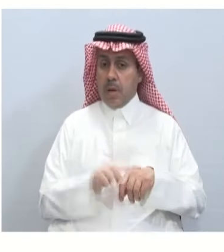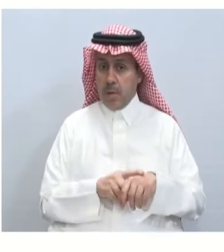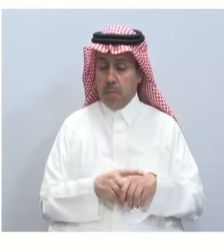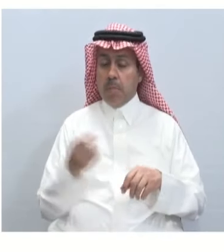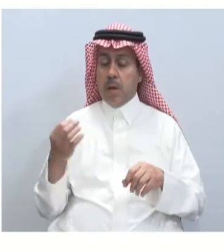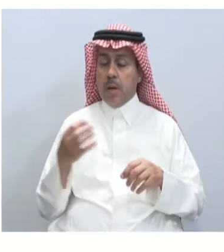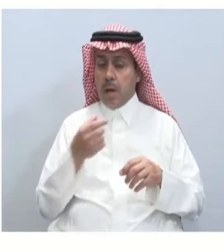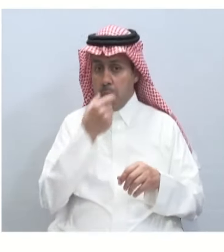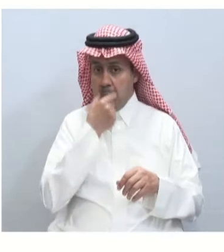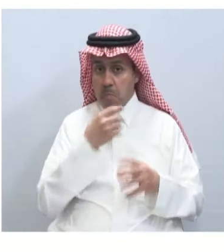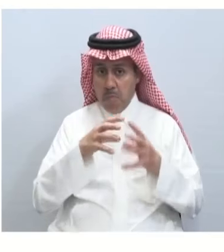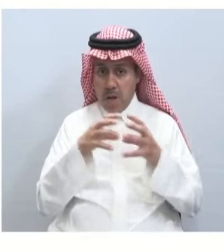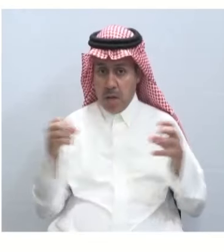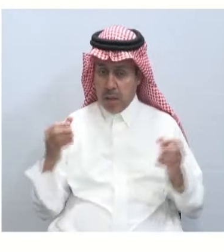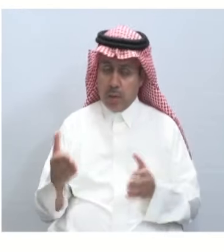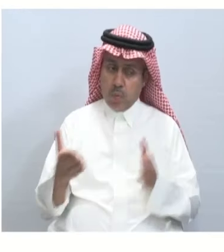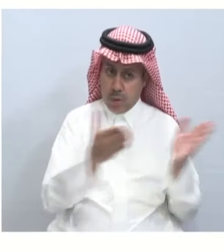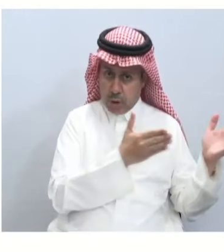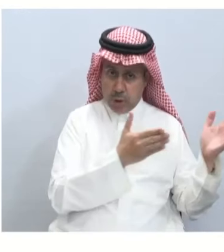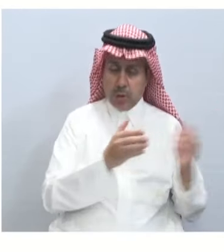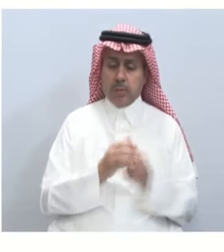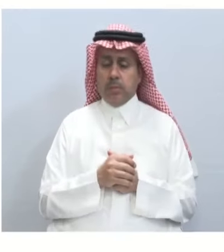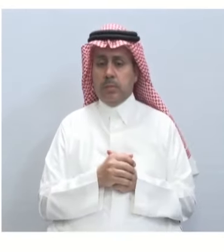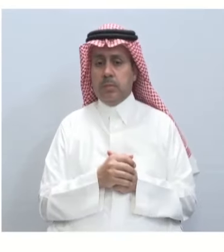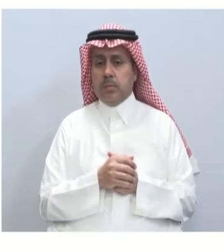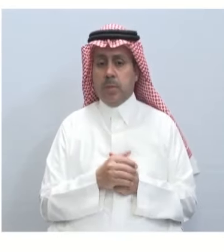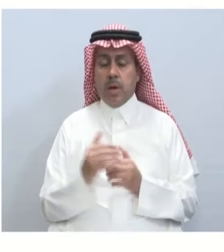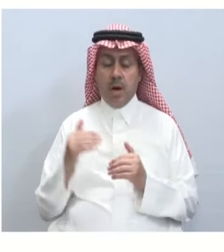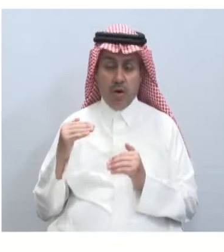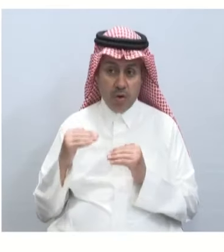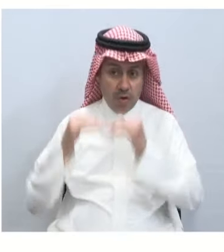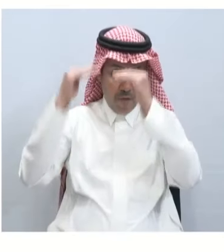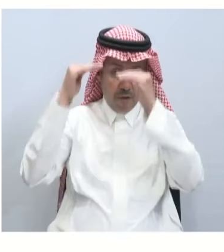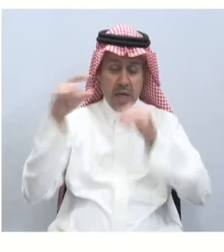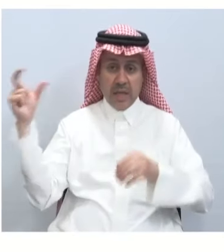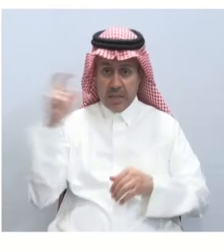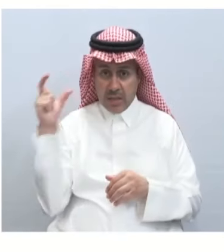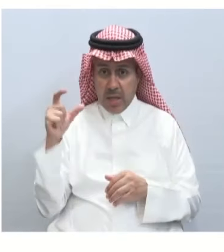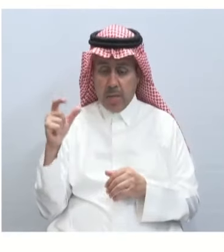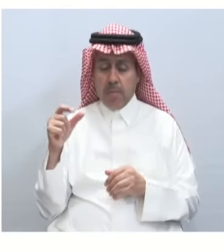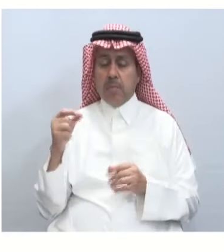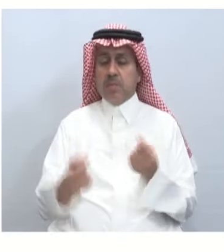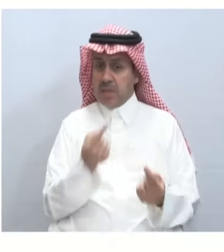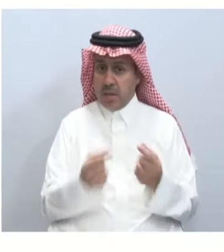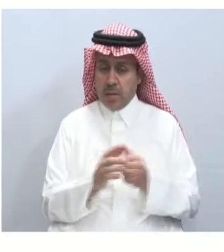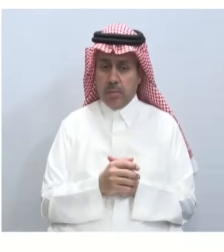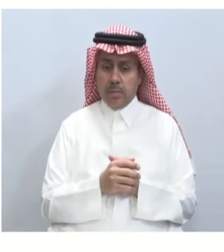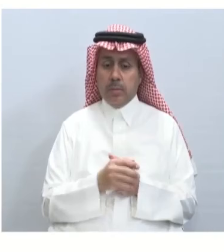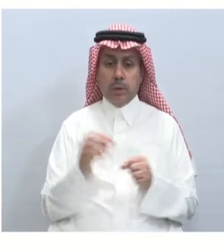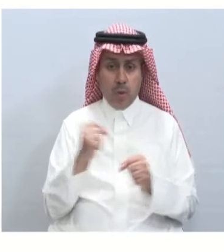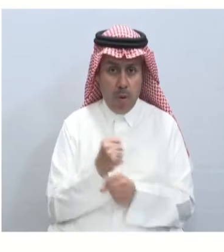معاني الحديث وارشاداته رفع الاسلام من شان الزراعه لتكون